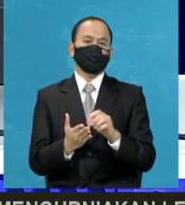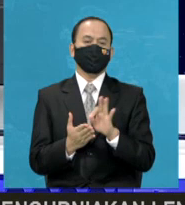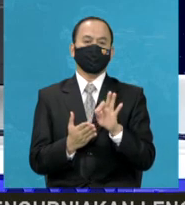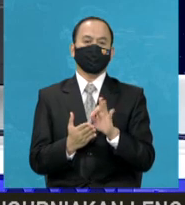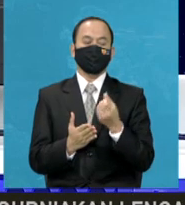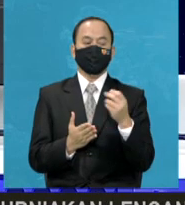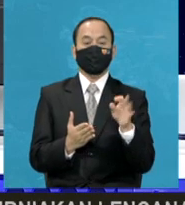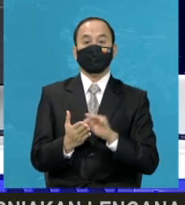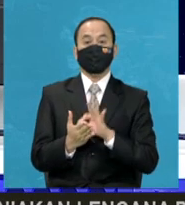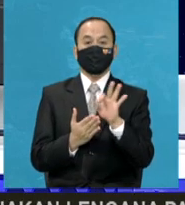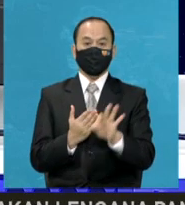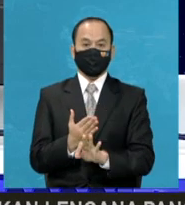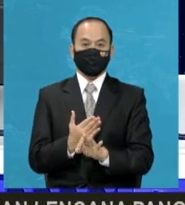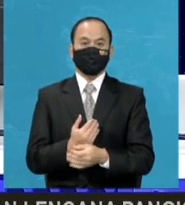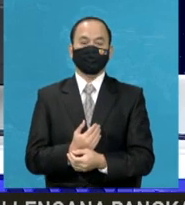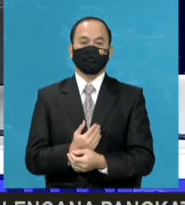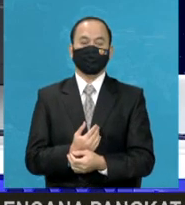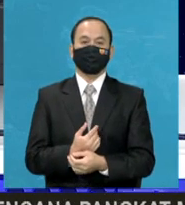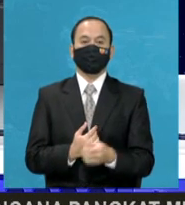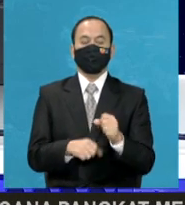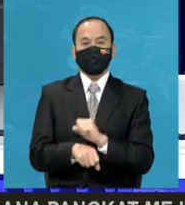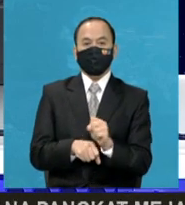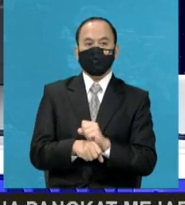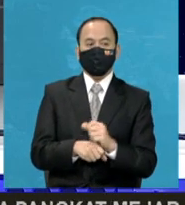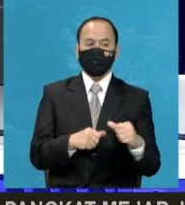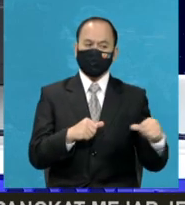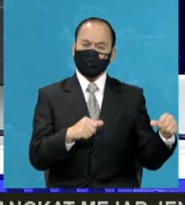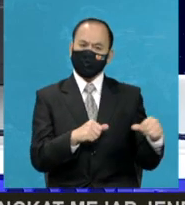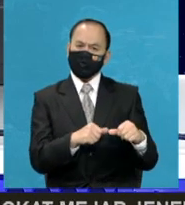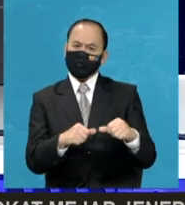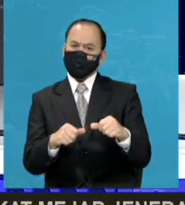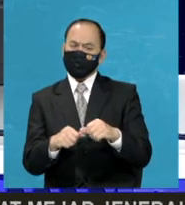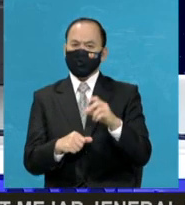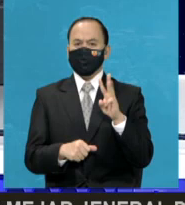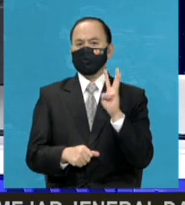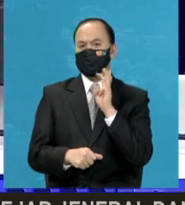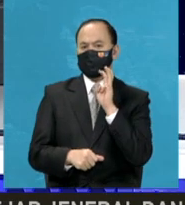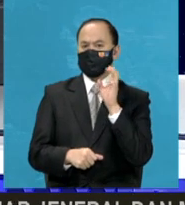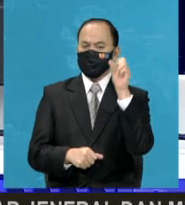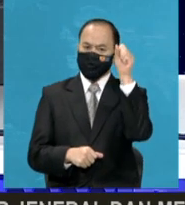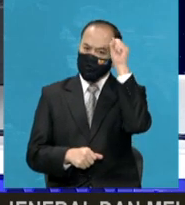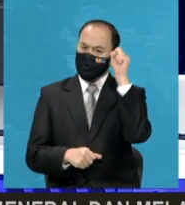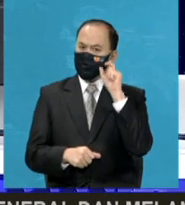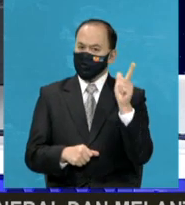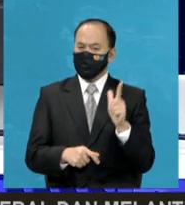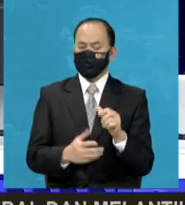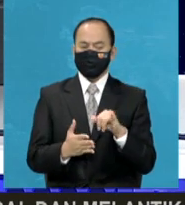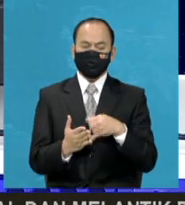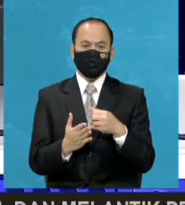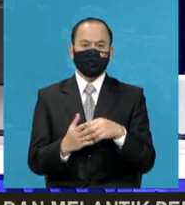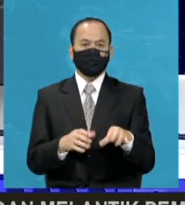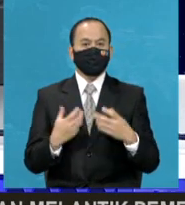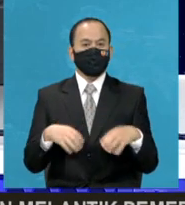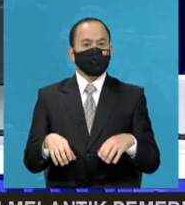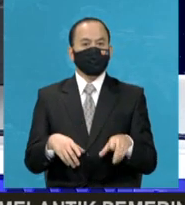2022 operasi tersebut kesinambungan kepada operasi Ice Blink yang dijalankan sejak bulan Desember